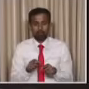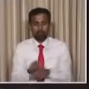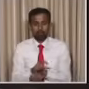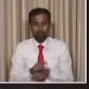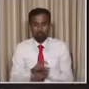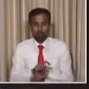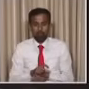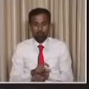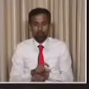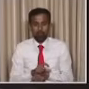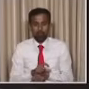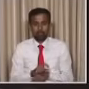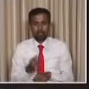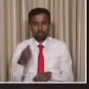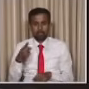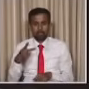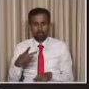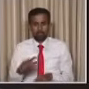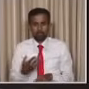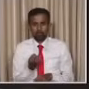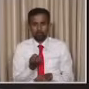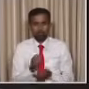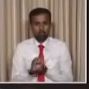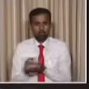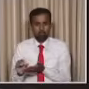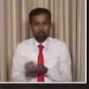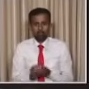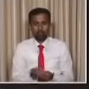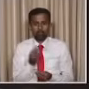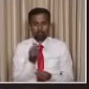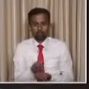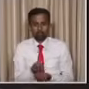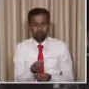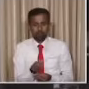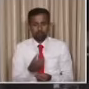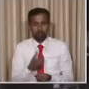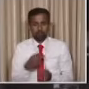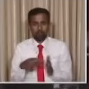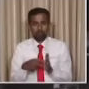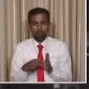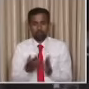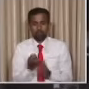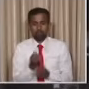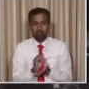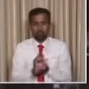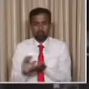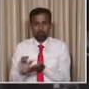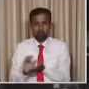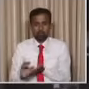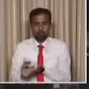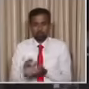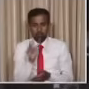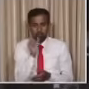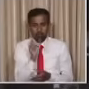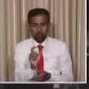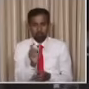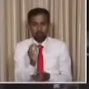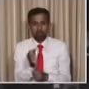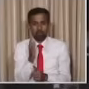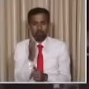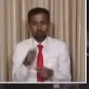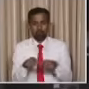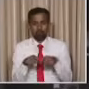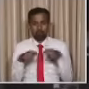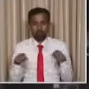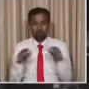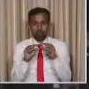सभा आयतन कीपेकट मुदलवेंक्रीम तीयन्नी अभी मे अयवे मुदलवेंक्रीम बेलुवम जनाधिपति